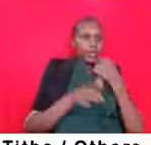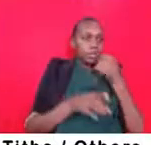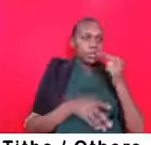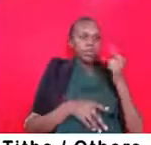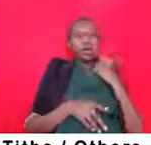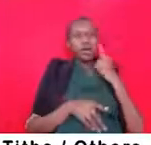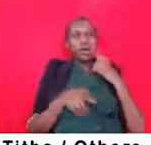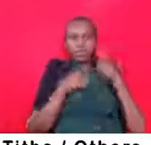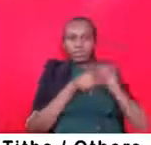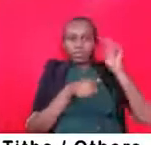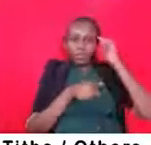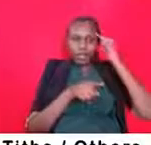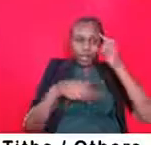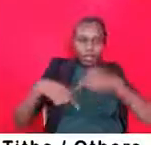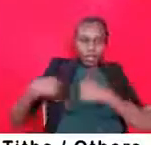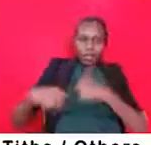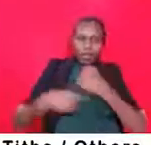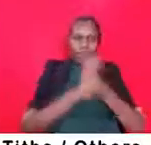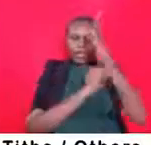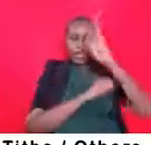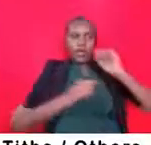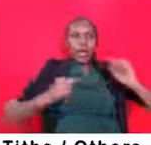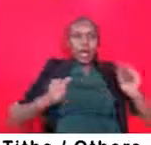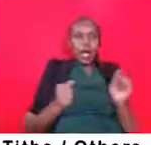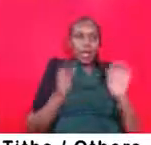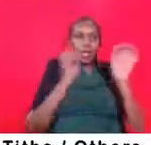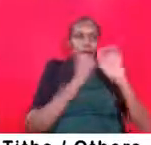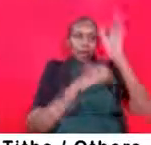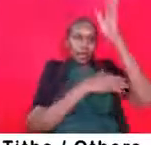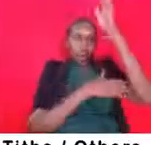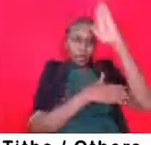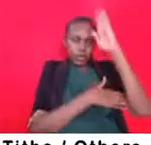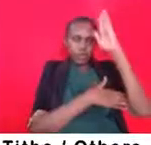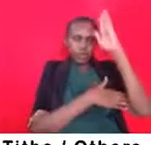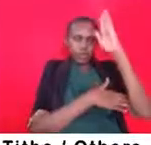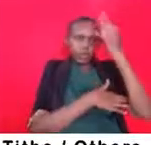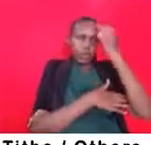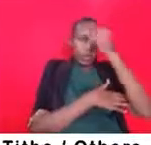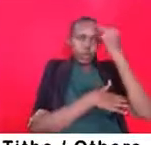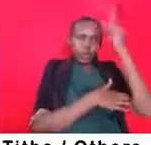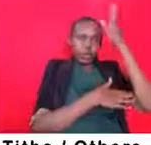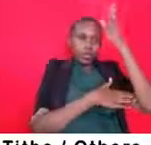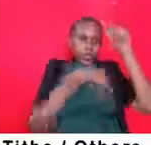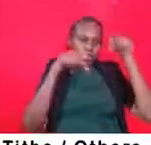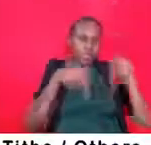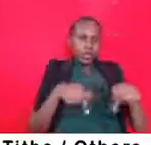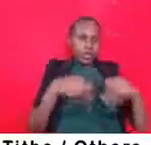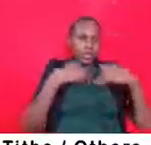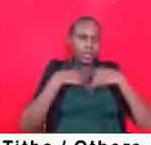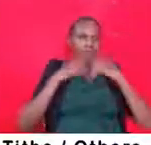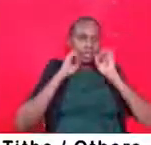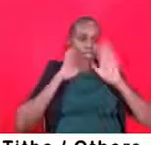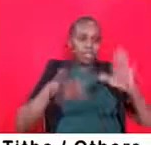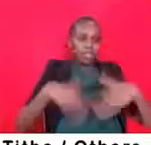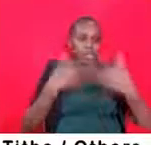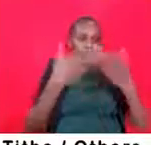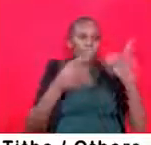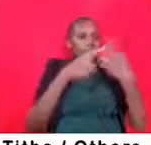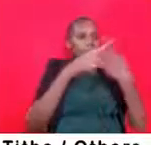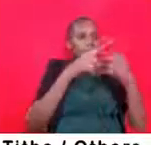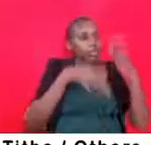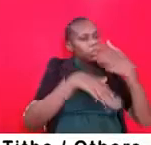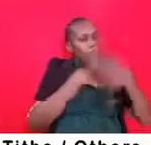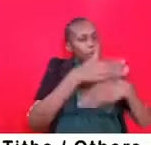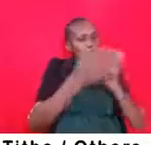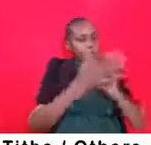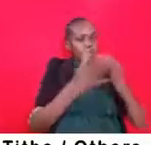ya moyo wetu yawe yanakupendeza, e Bwana. Kwa sababu leo hatuna cha kupeana bali kile ambacho